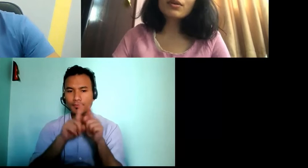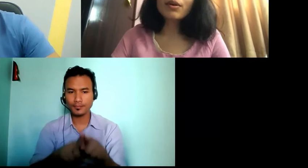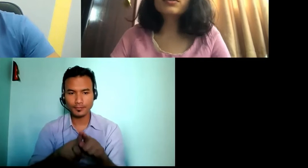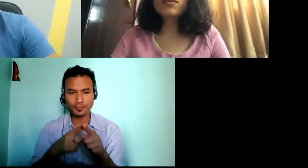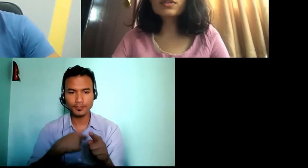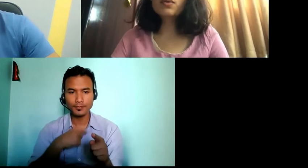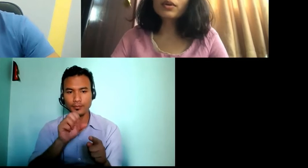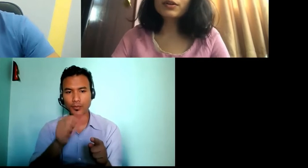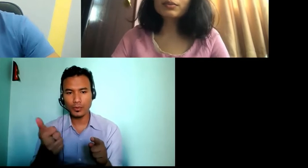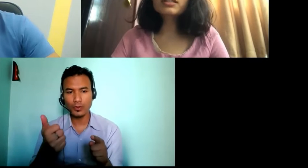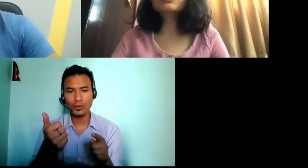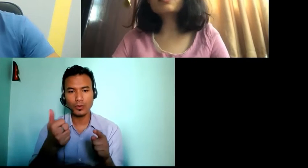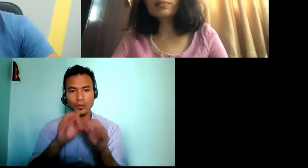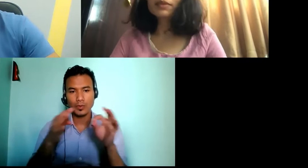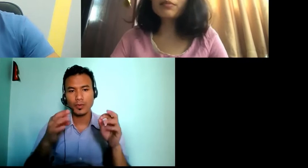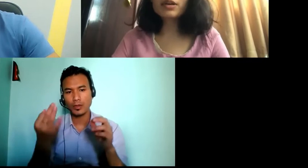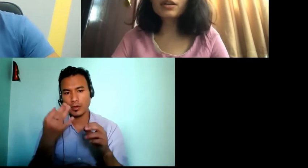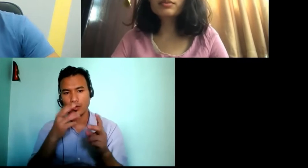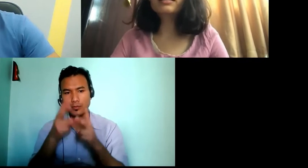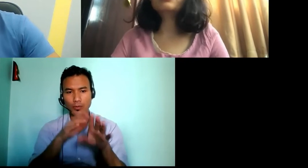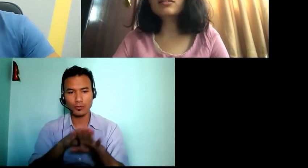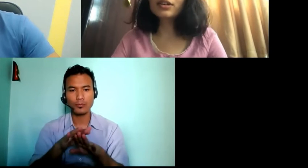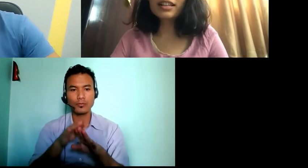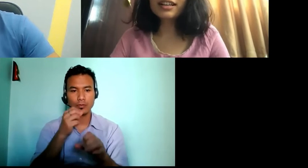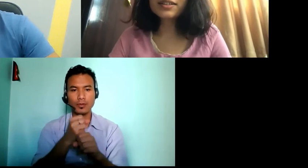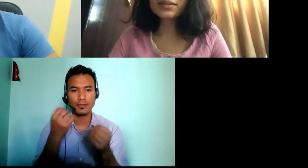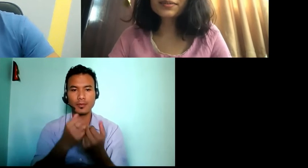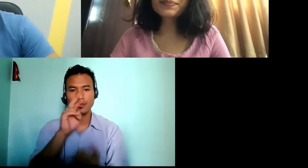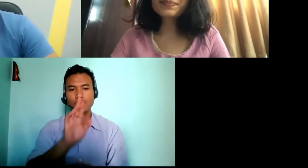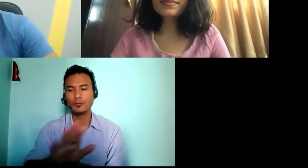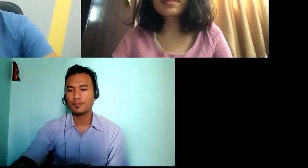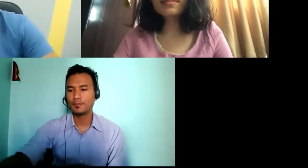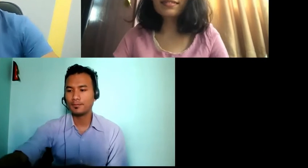मेरो यो अर्को अफिसको वर्कहरू पनि टाइम भएको बेला गरि नै रहेको छु।